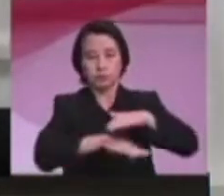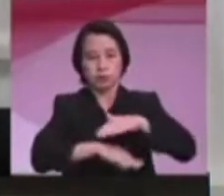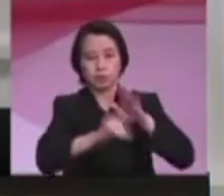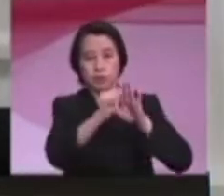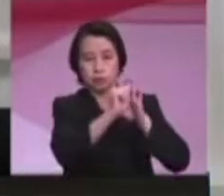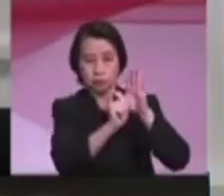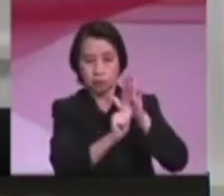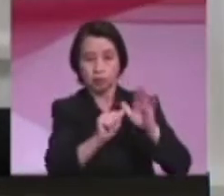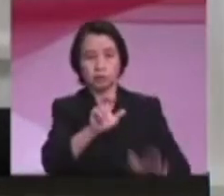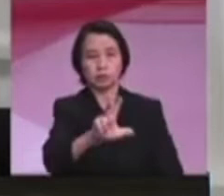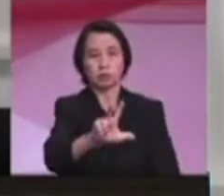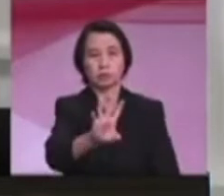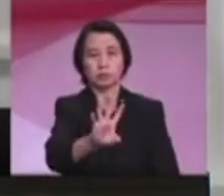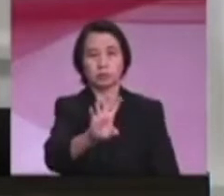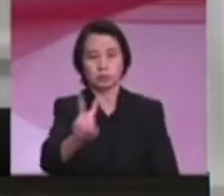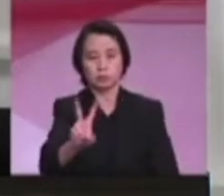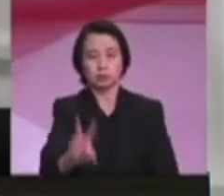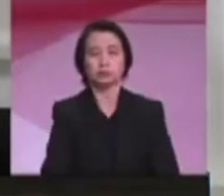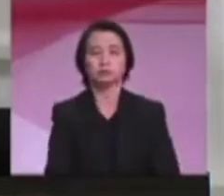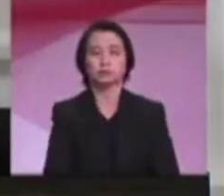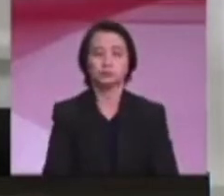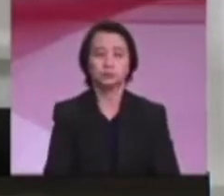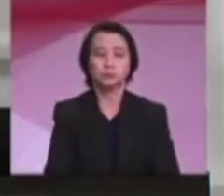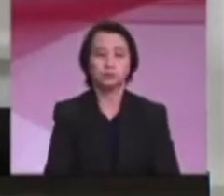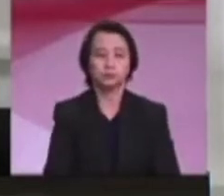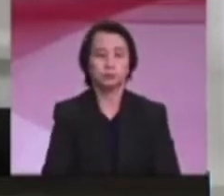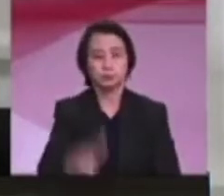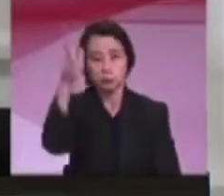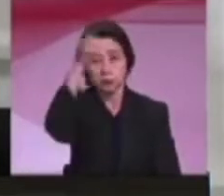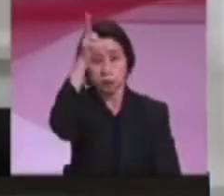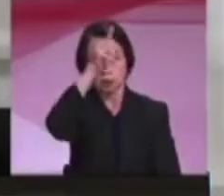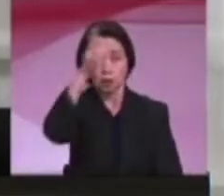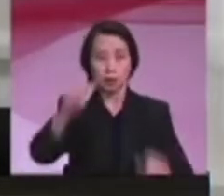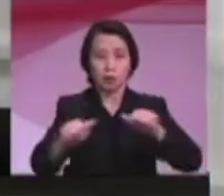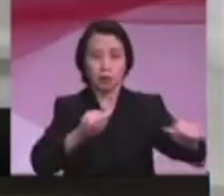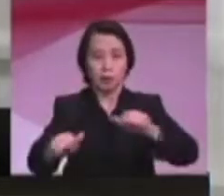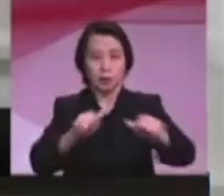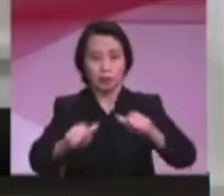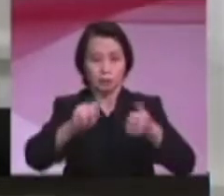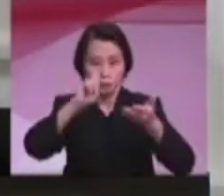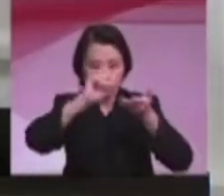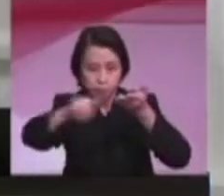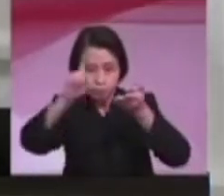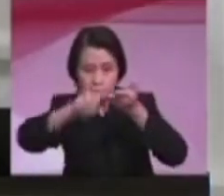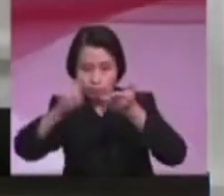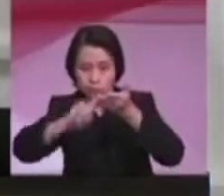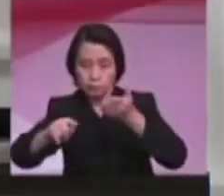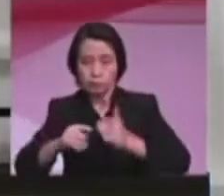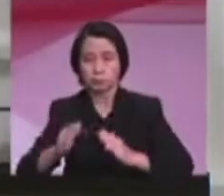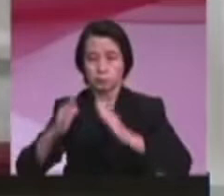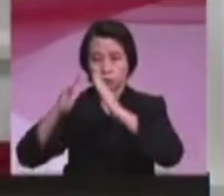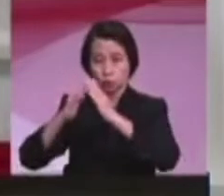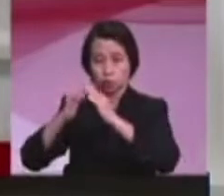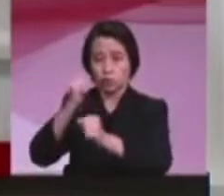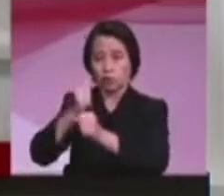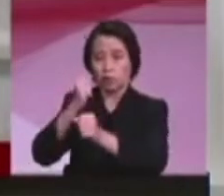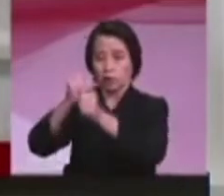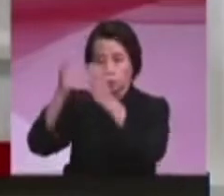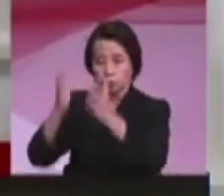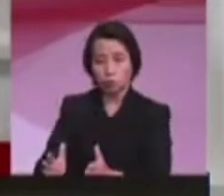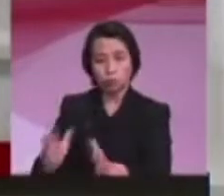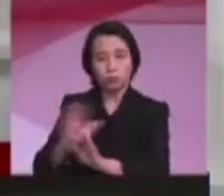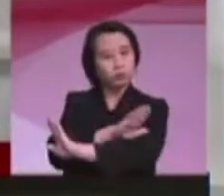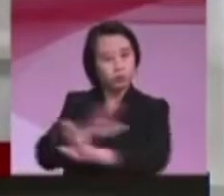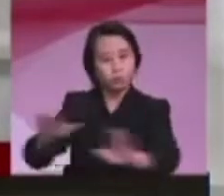ini. Kerajaan juga ketika ini sedang mempergiatkan pemeriksaan terhadap kediaman pekerja warga